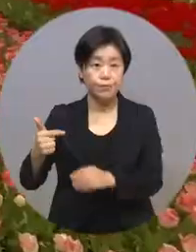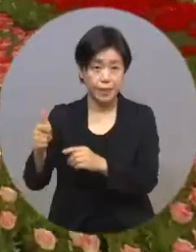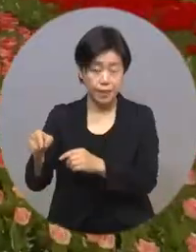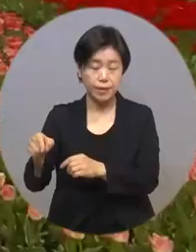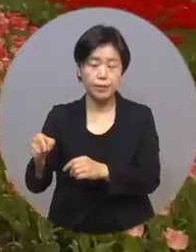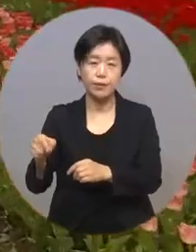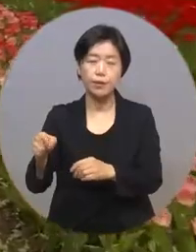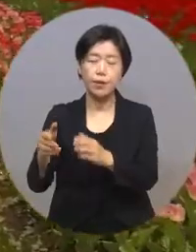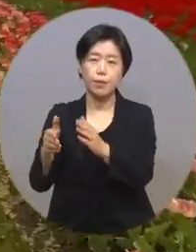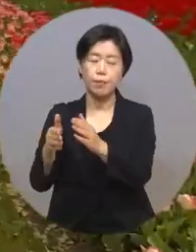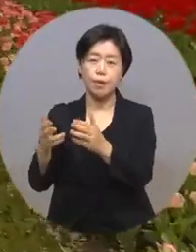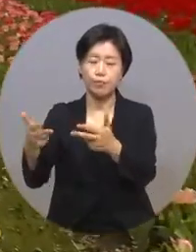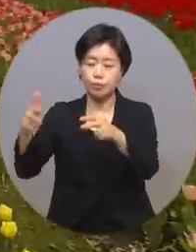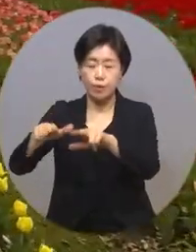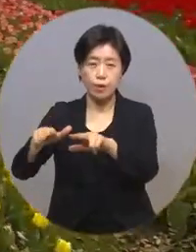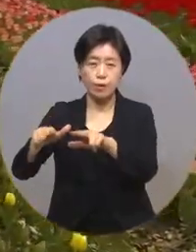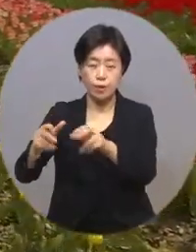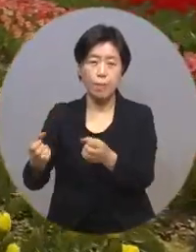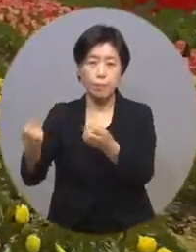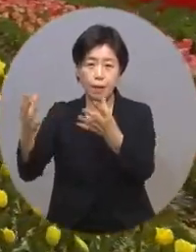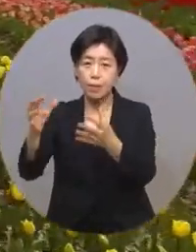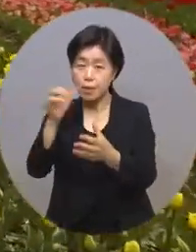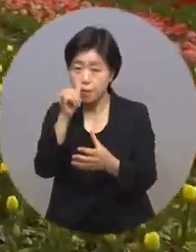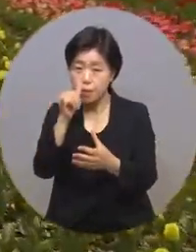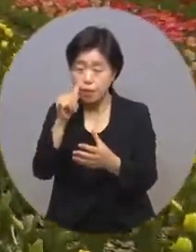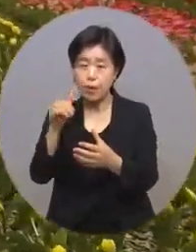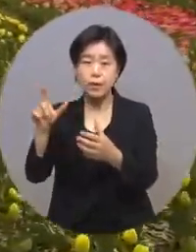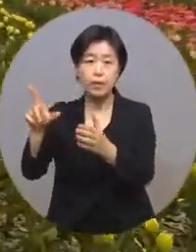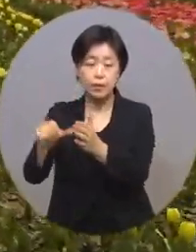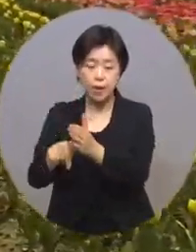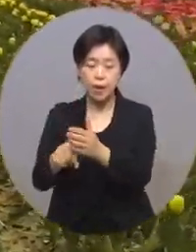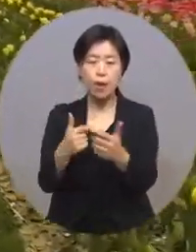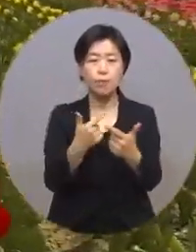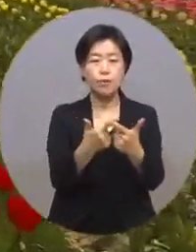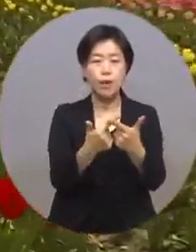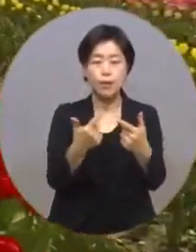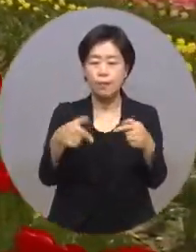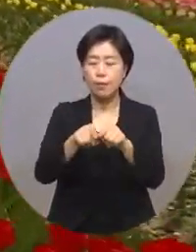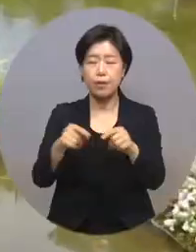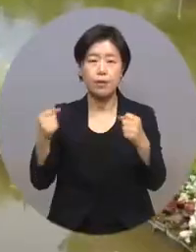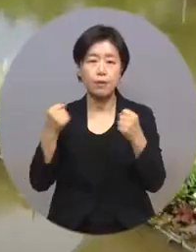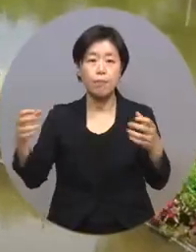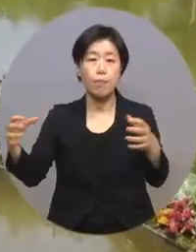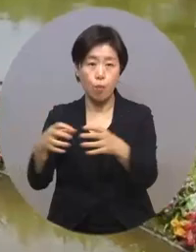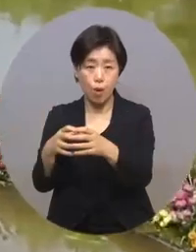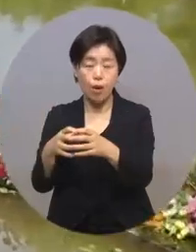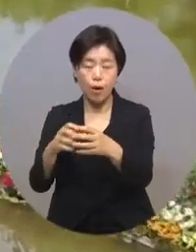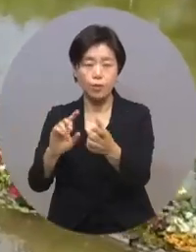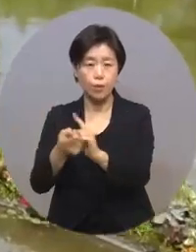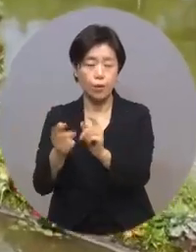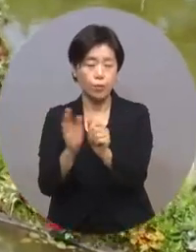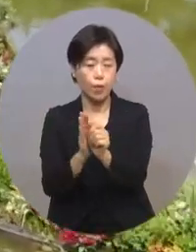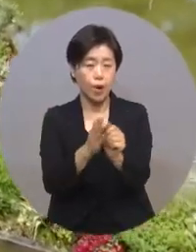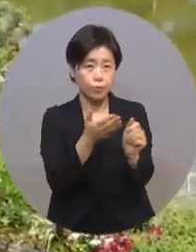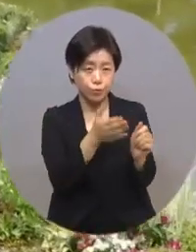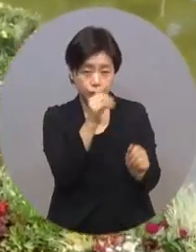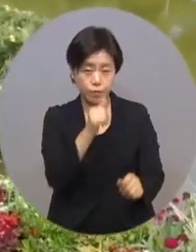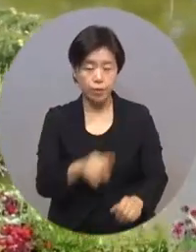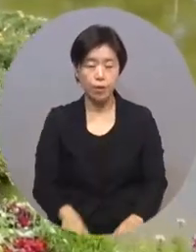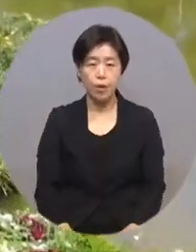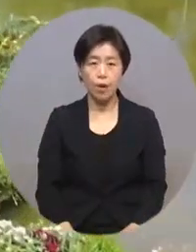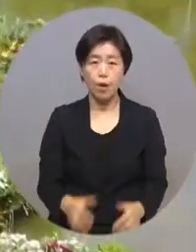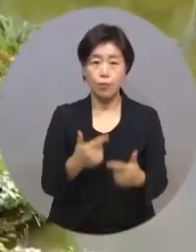협력을 통해 경남지역 관광객 유치로 성공적인 박람회 개최를 도모하고 부산시는 낙동강